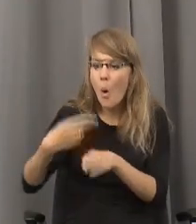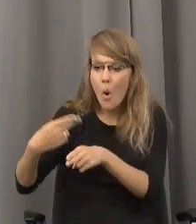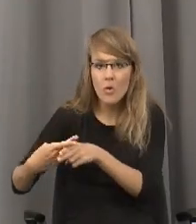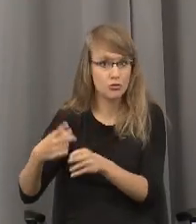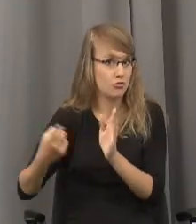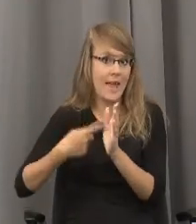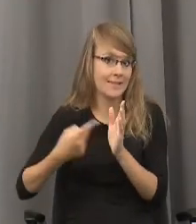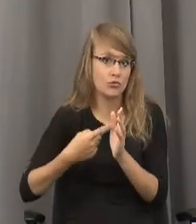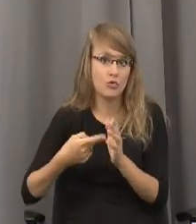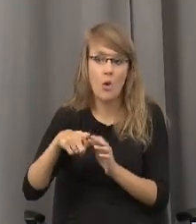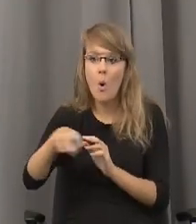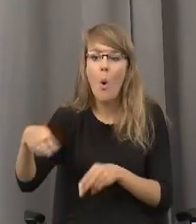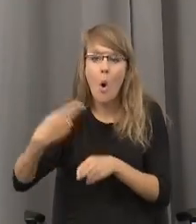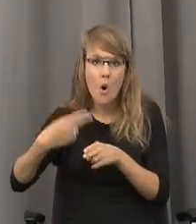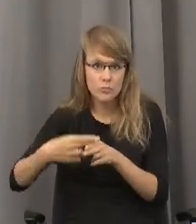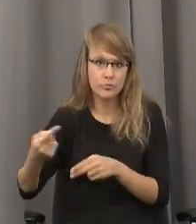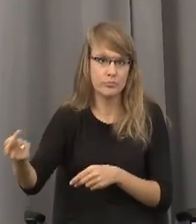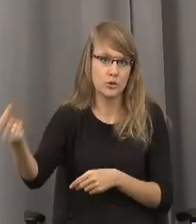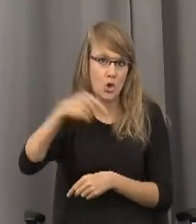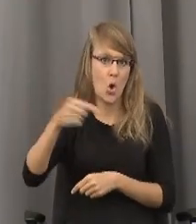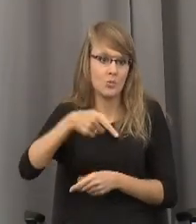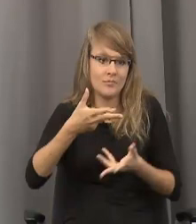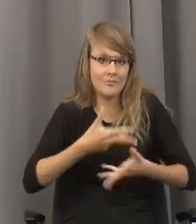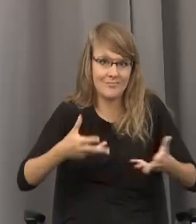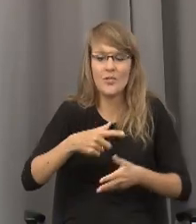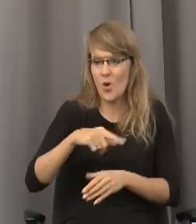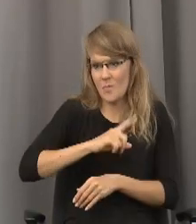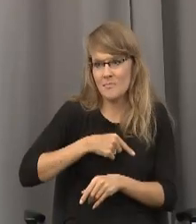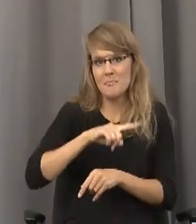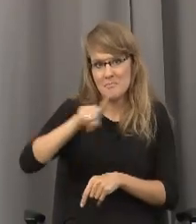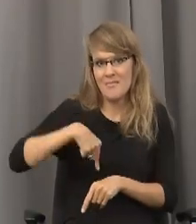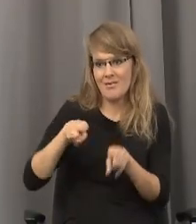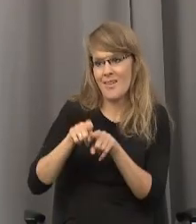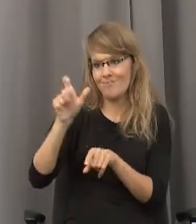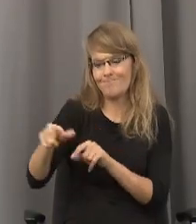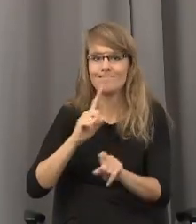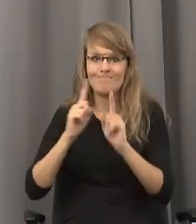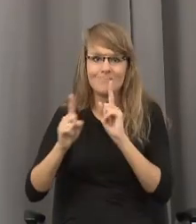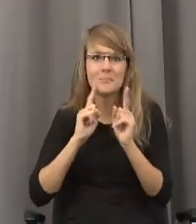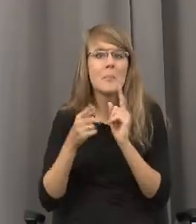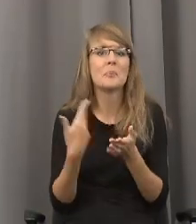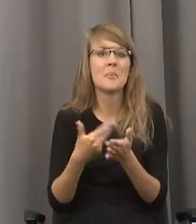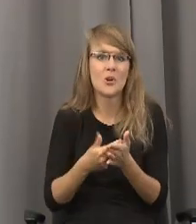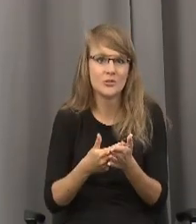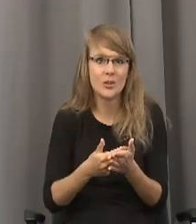chorzy ze swoimi opiekunami i z nimi też rozmawiamy. Chodzi o to, żeby stworzyć